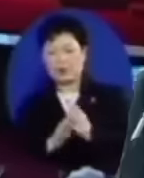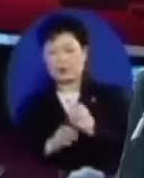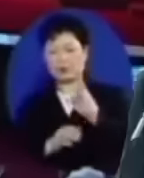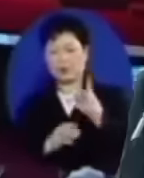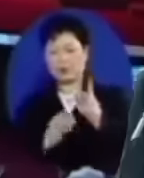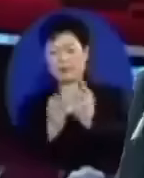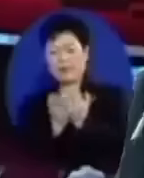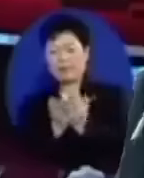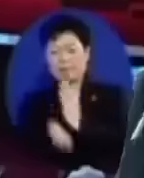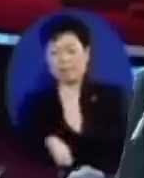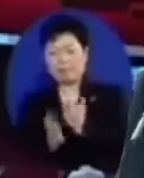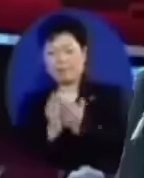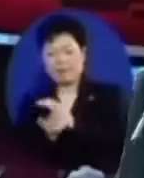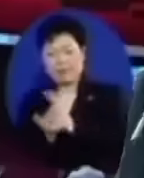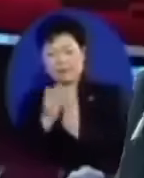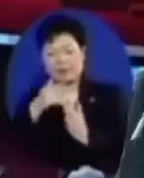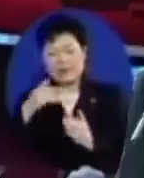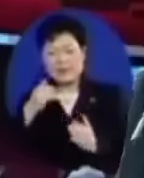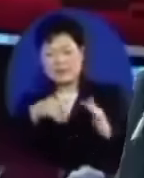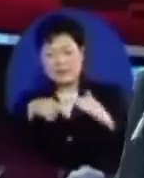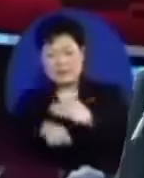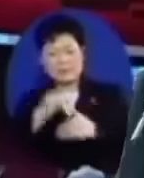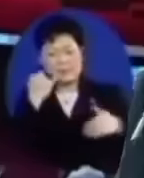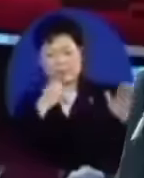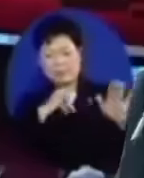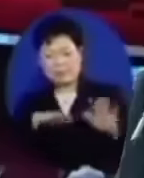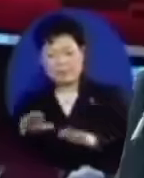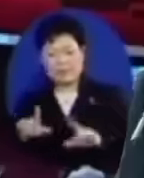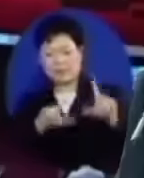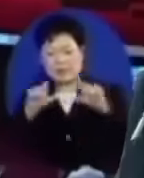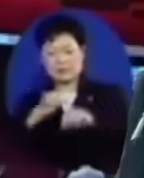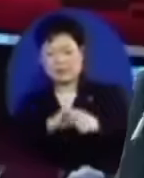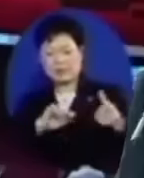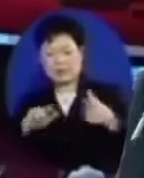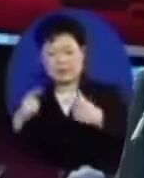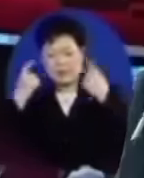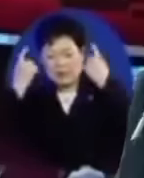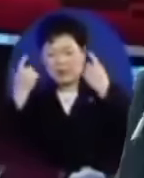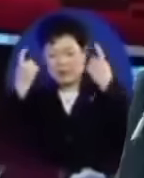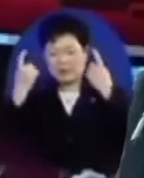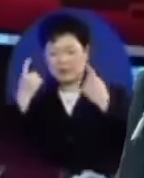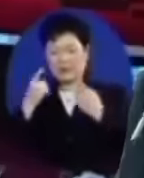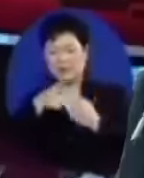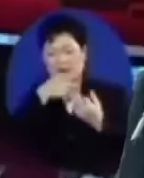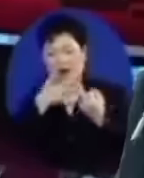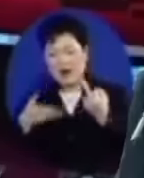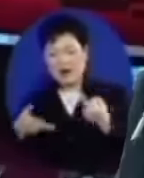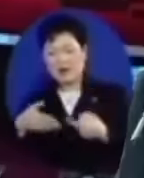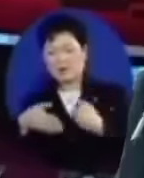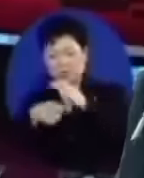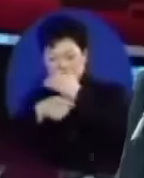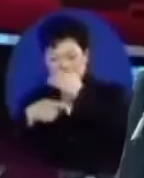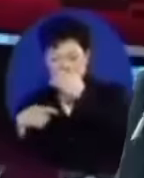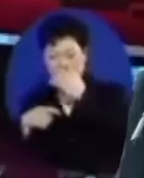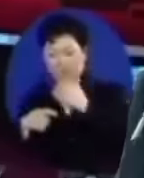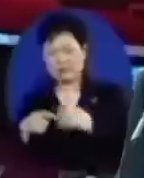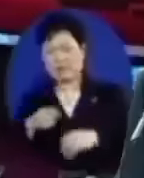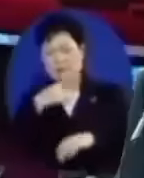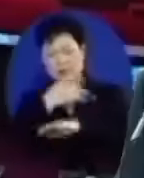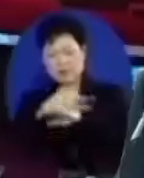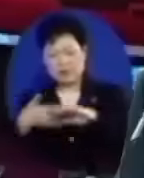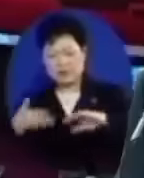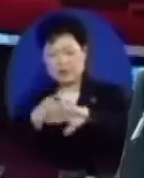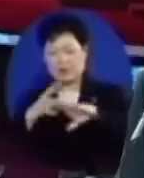파선하고 일주야를 깊은 바다에 지냈으며 여러 번 여행하면서 강의 위험과 강도의 위험과 동족의 위험과